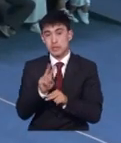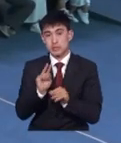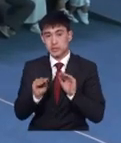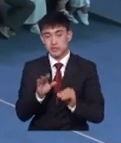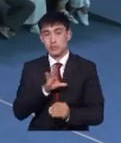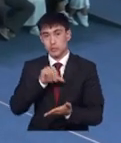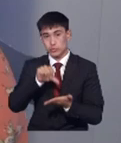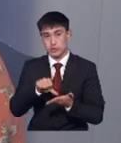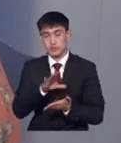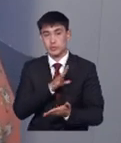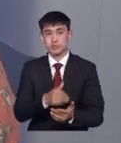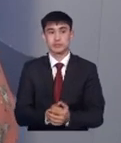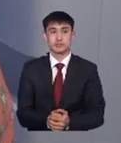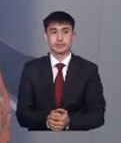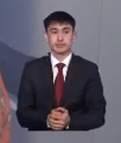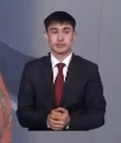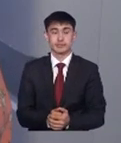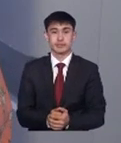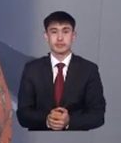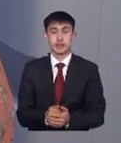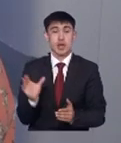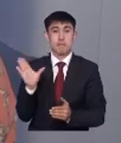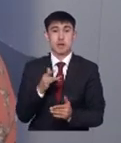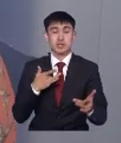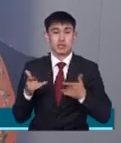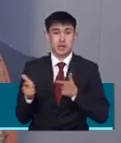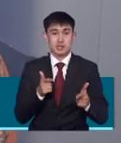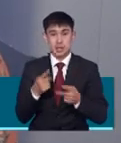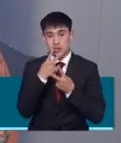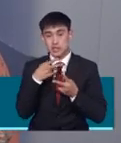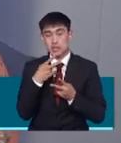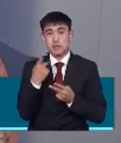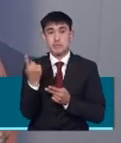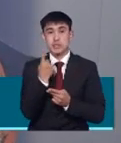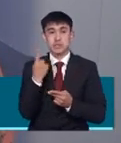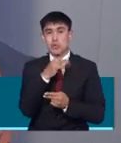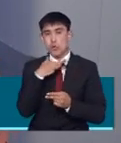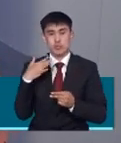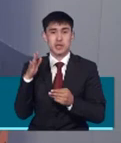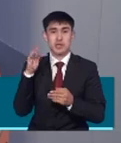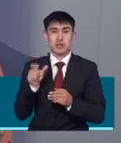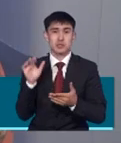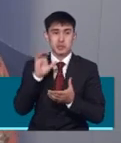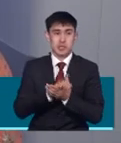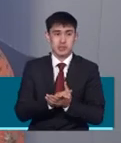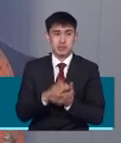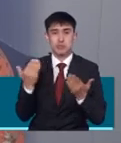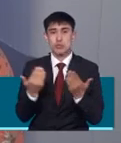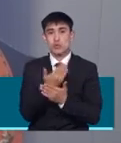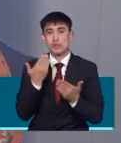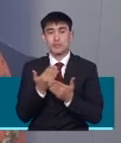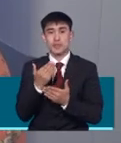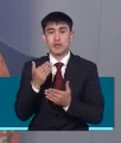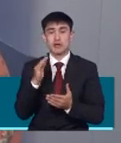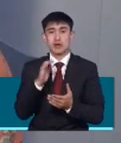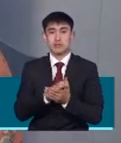өнер көрсеткен. Дайындық барысы туралы айтатын болсақ, дайындық барысы әрине ең алдымен бізге көптеген адамдармен танысып, көптеген жаңа керекті